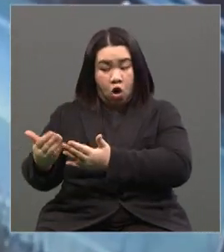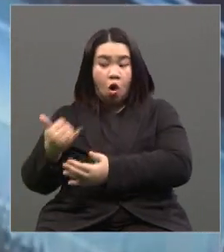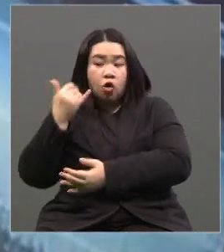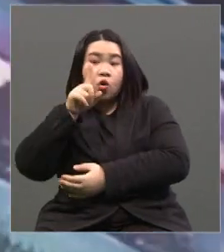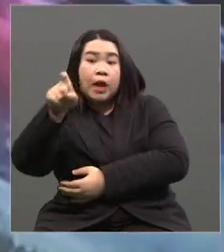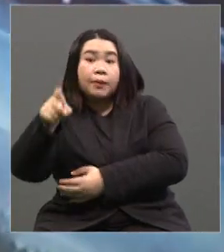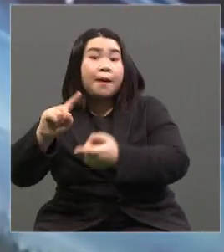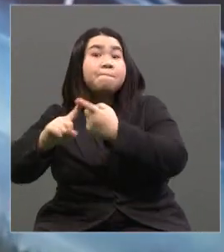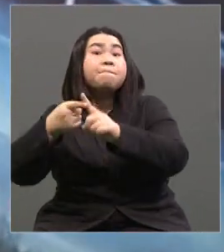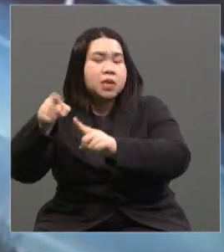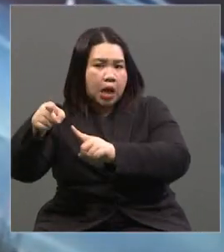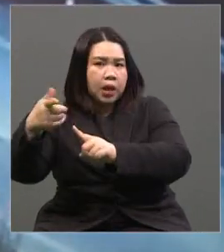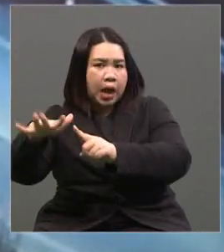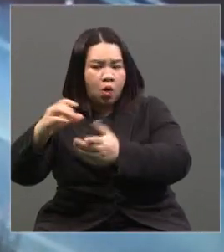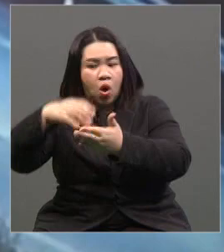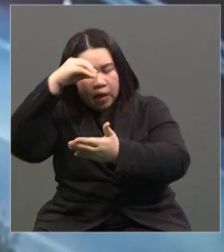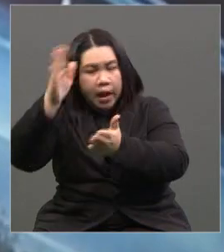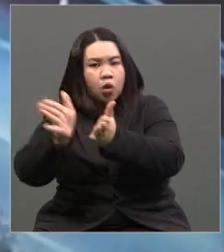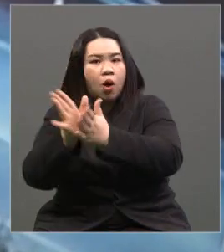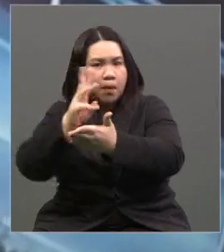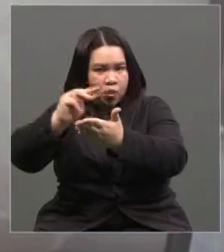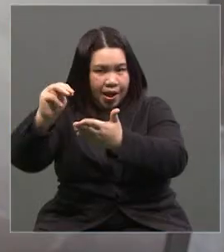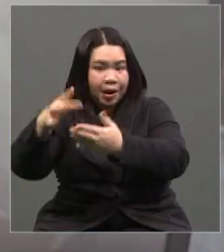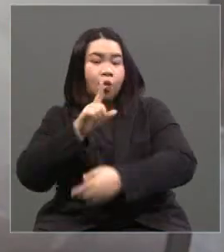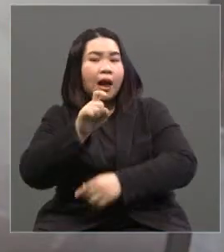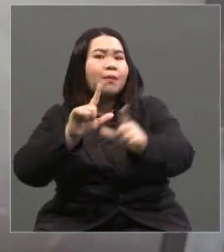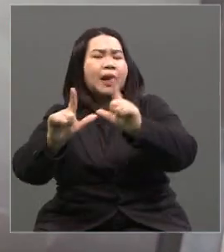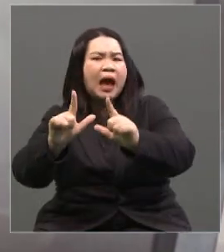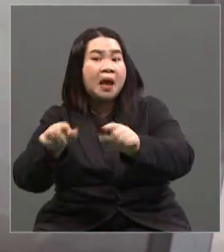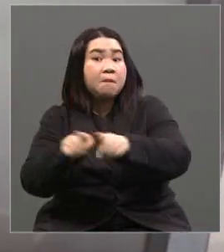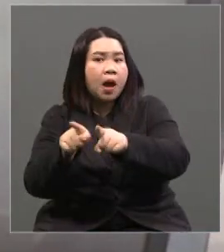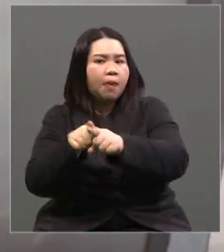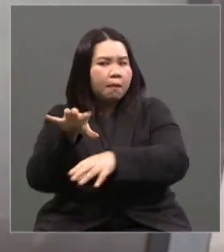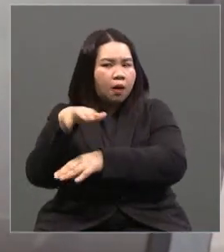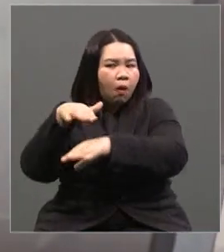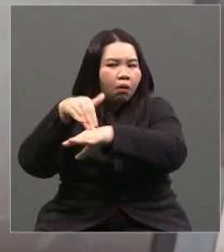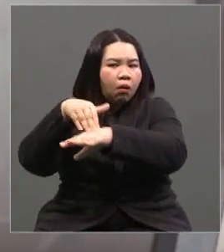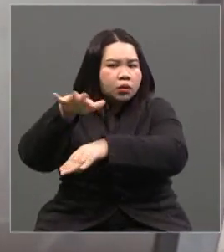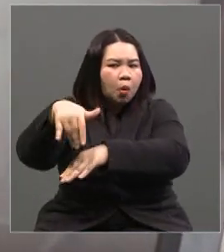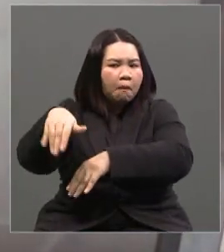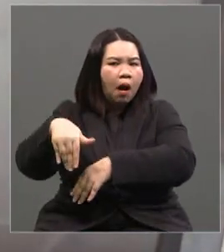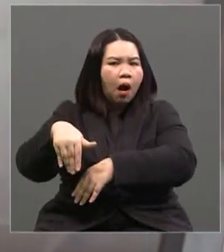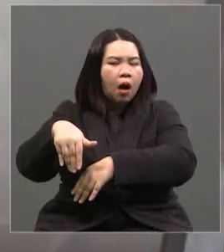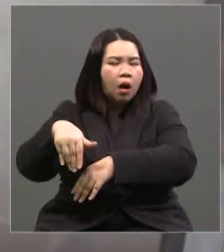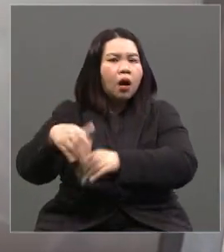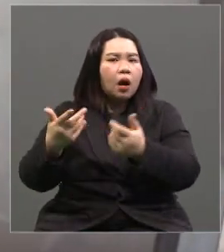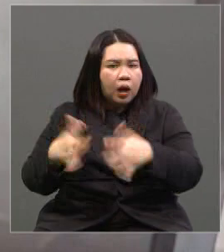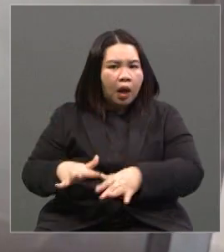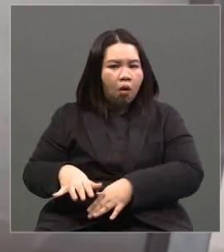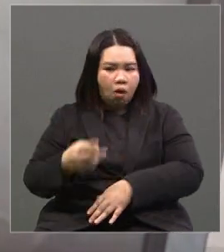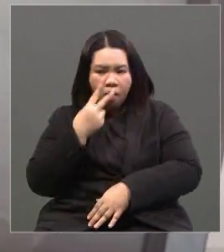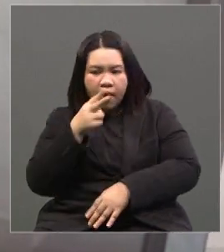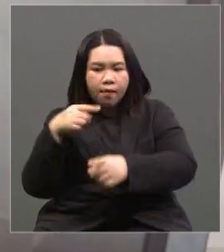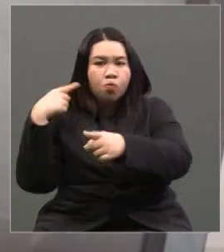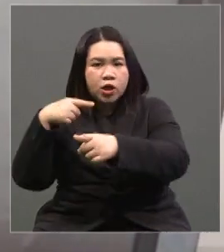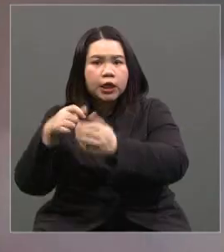ไปขอ LINEของผู้เสียชีวิตมาจากนั้นก็นัดพบกันคือเป็นนางนกต่อให้นั่นเองโดยผู้พิการเพราะเจอกันแล้วเนี่ยฝั่งผู้ชายพยายาม